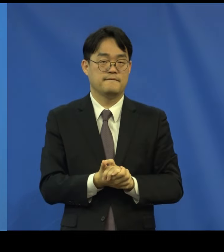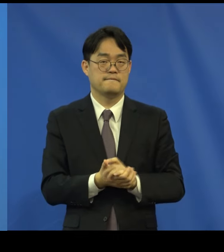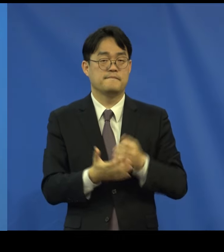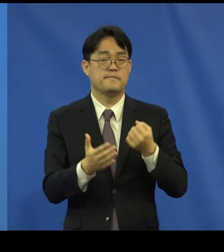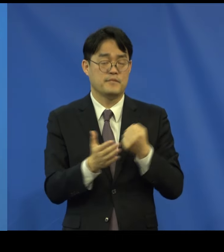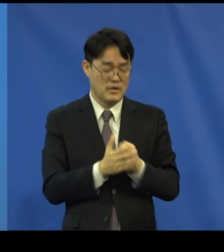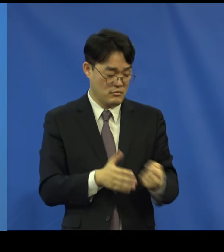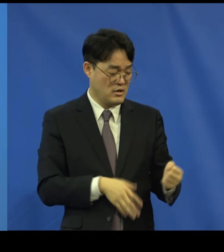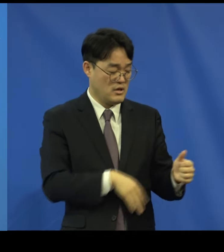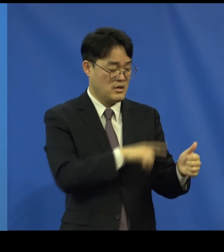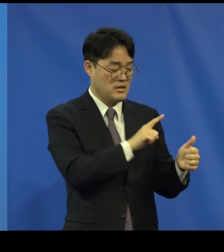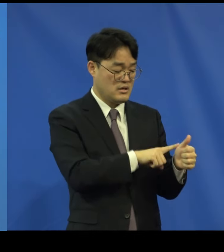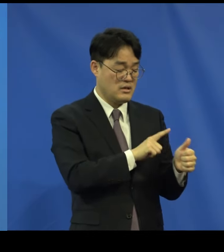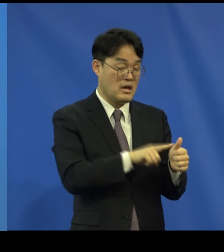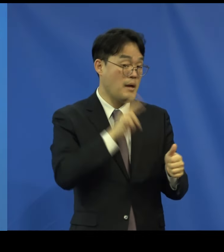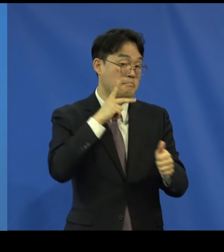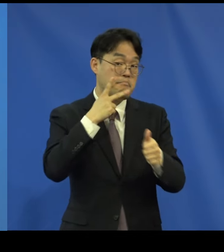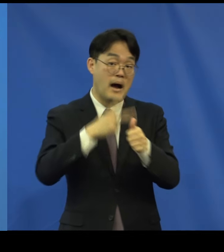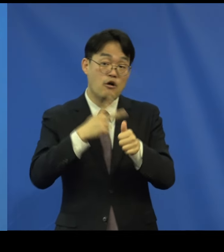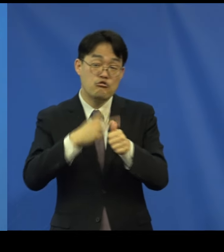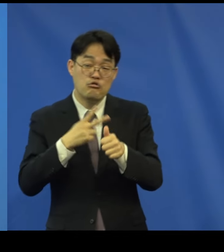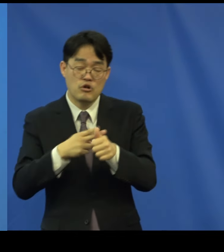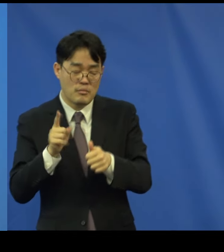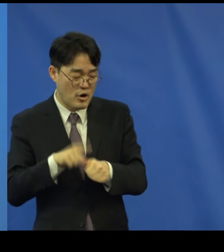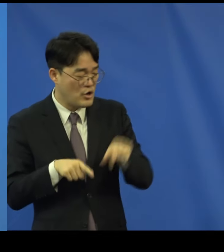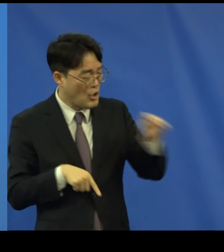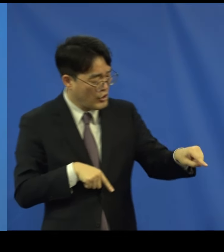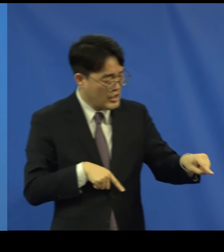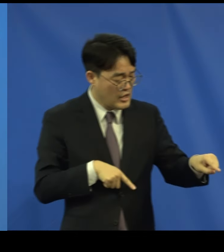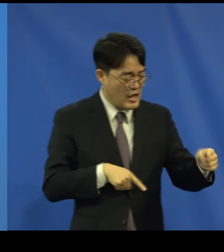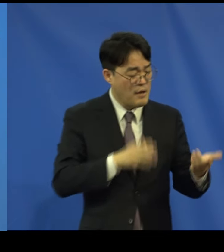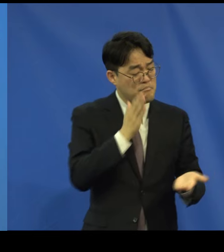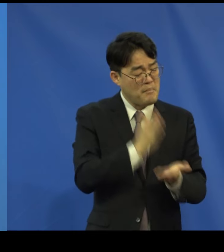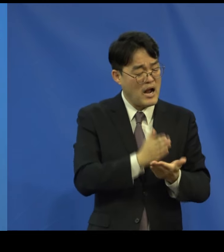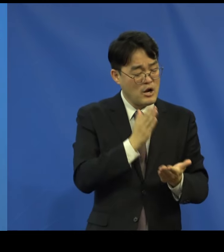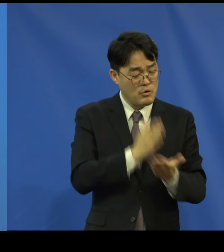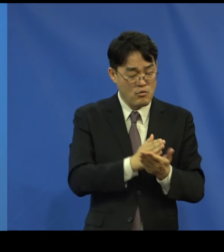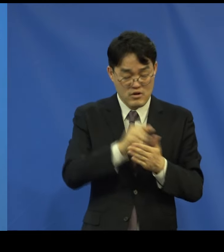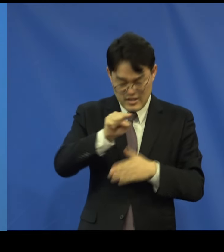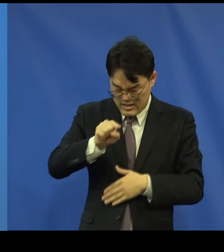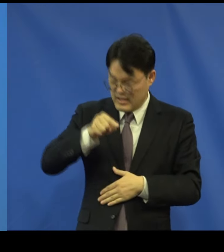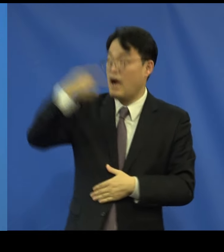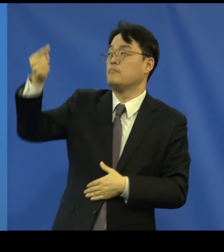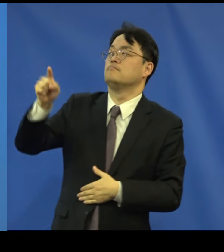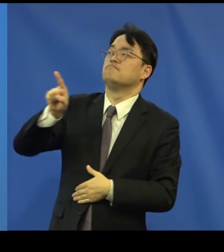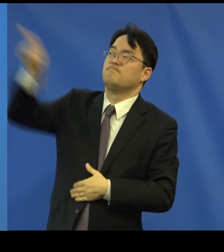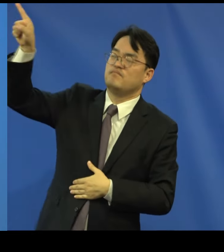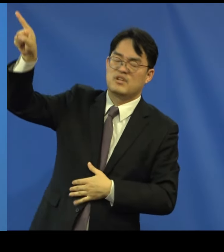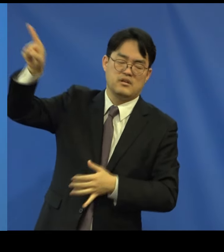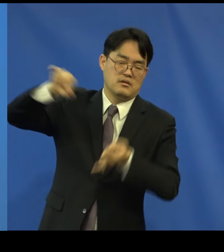beyond예요. beyond, more beyond. 지금 여기가 아니라 지금 너머의 세계,